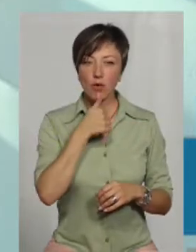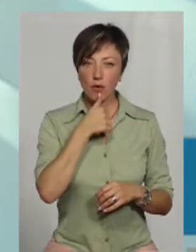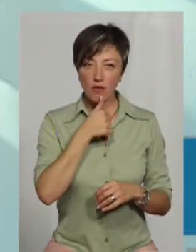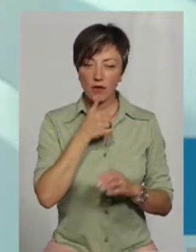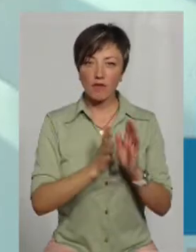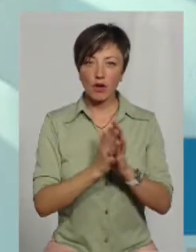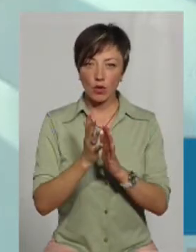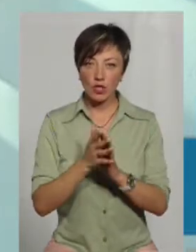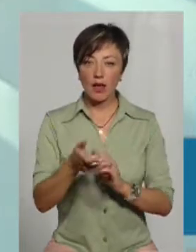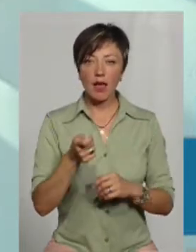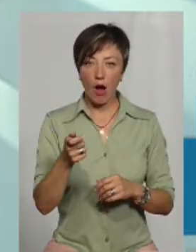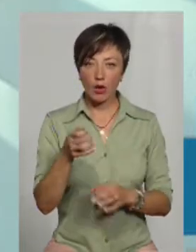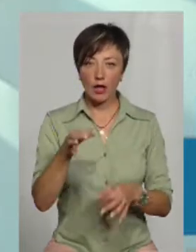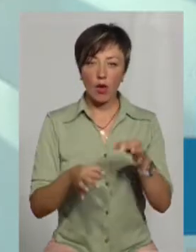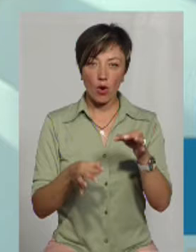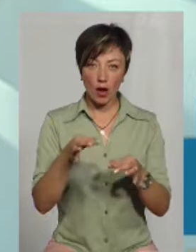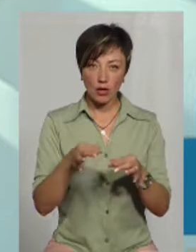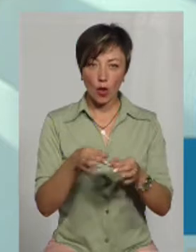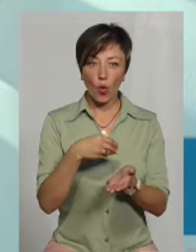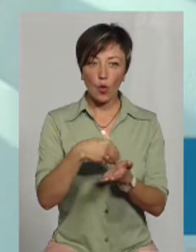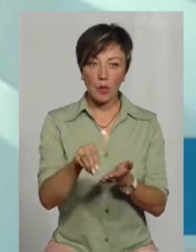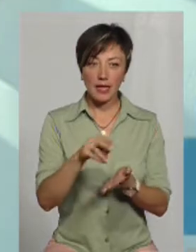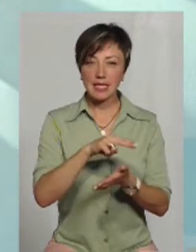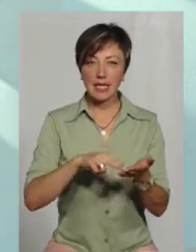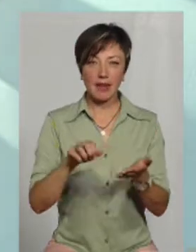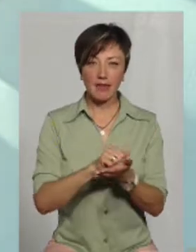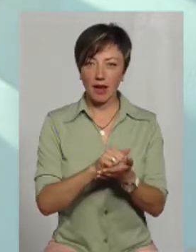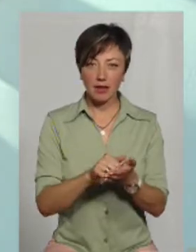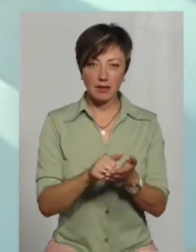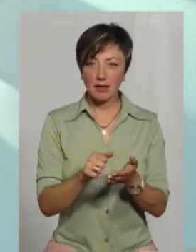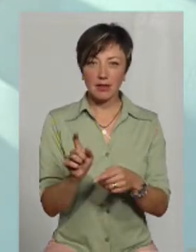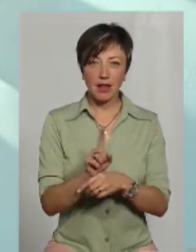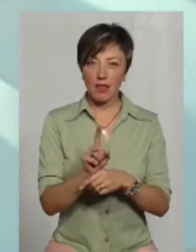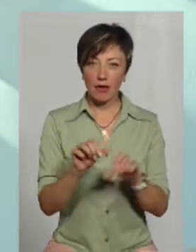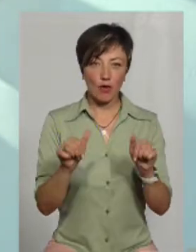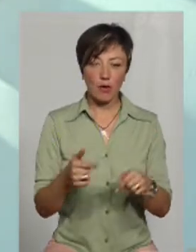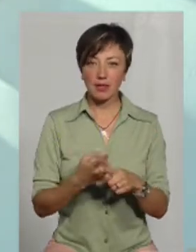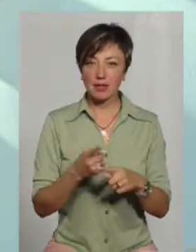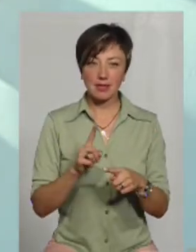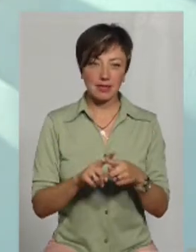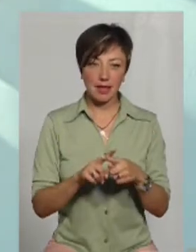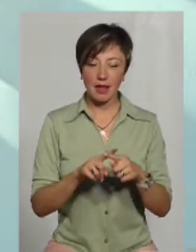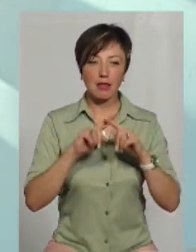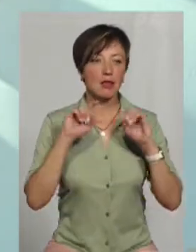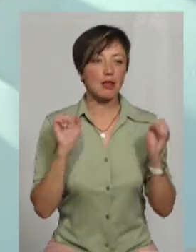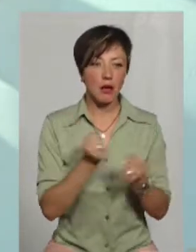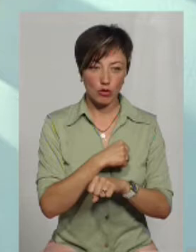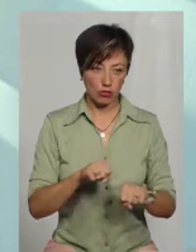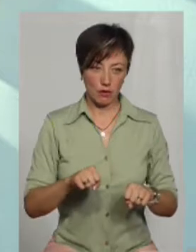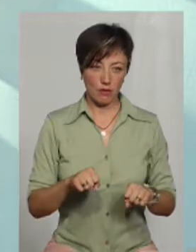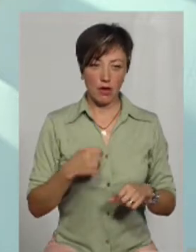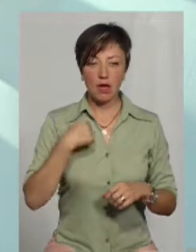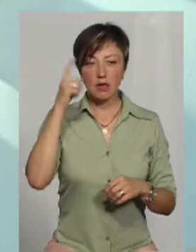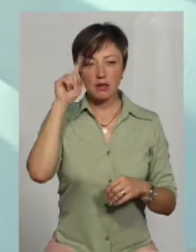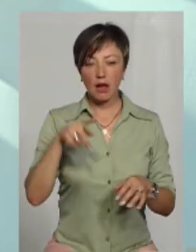пробували вирощувати ягоди органічні, купити сертифікат. Органік стандарт формату, це, ну, наскільки я знаю, це нереально.